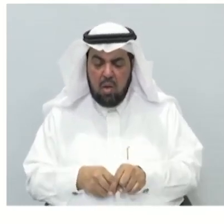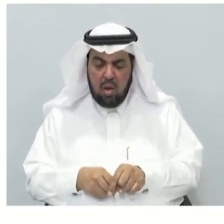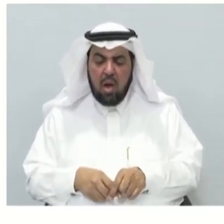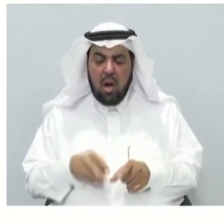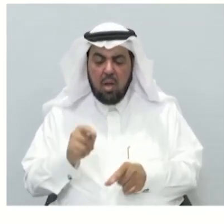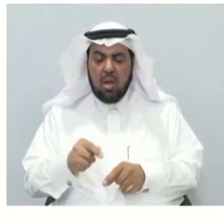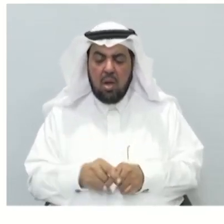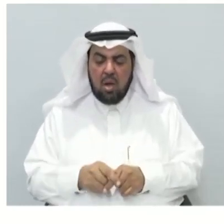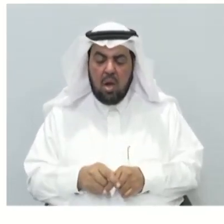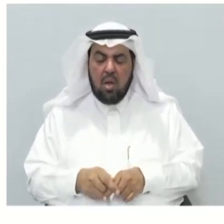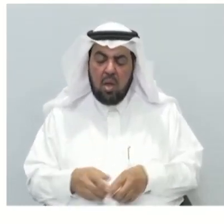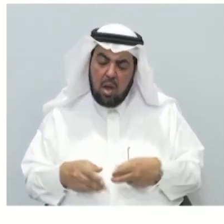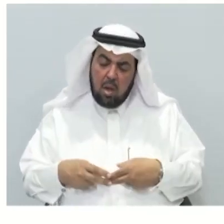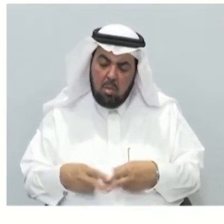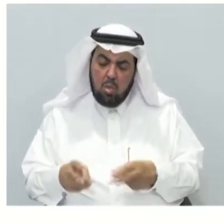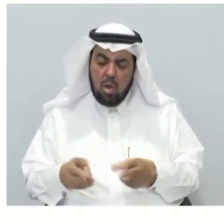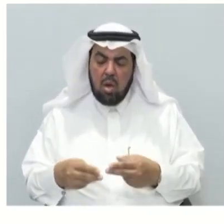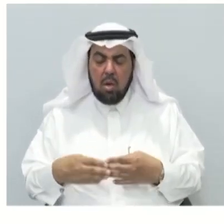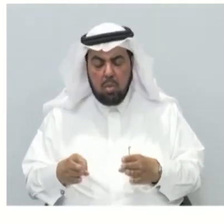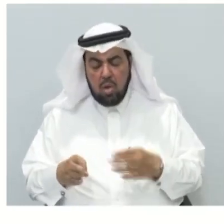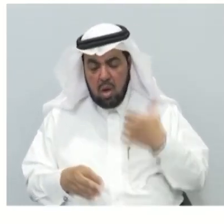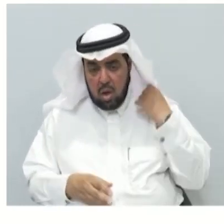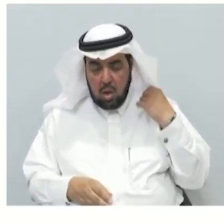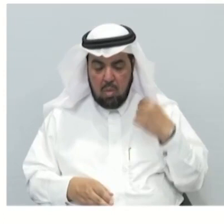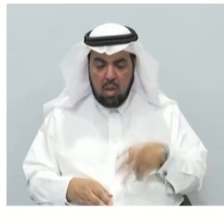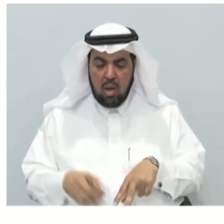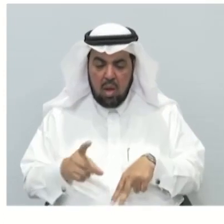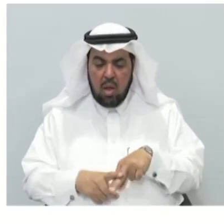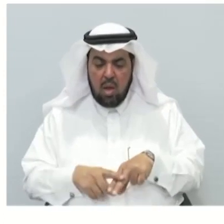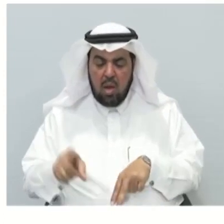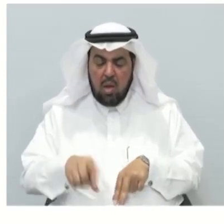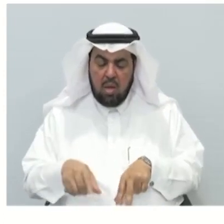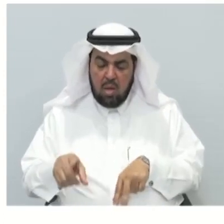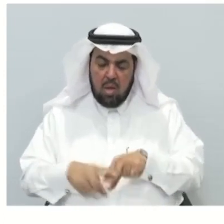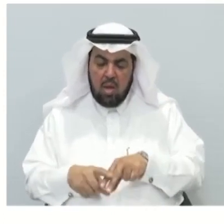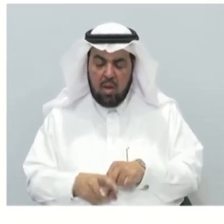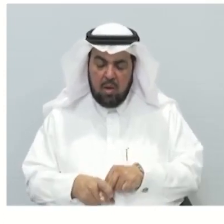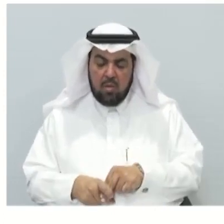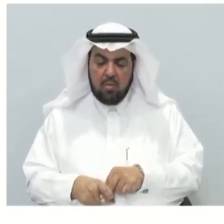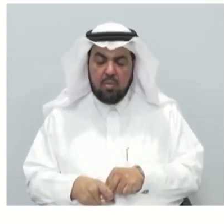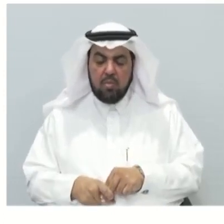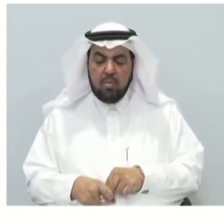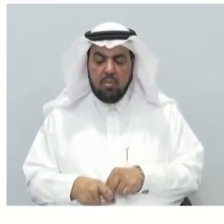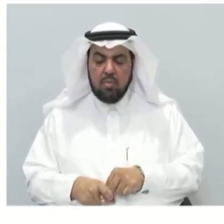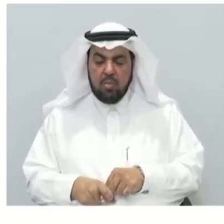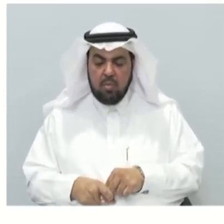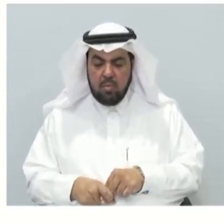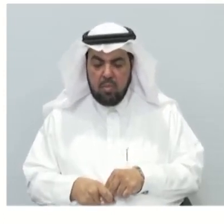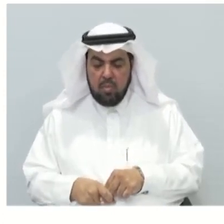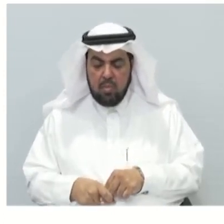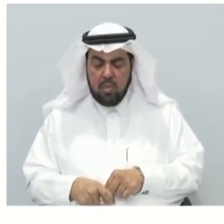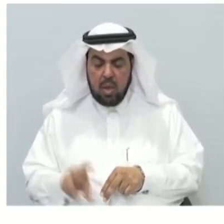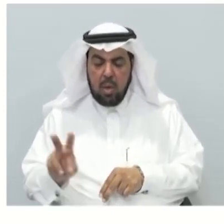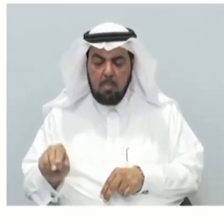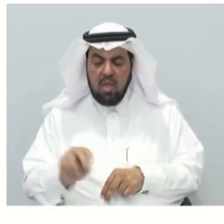هذه مسلمه اي اس اي اللي هي زاويتين وضلع محصور بينهما